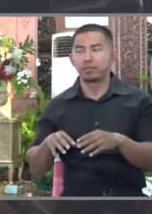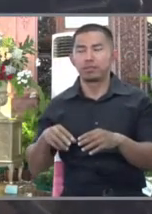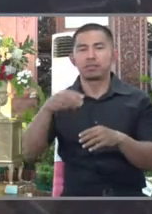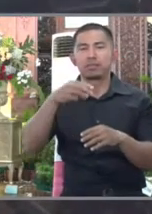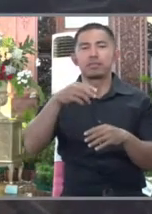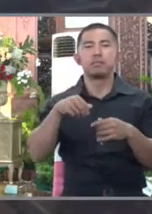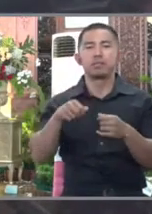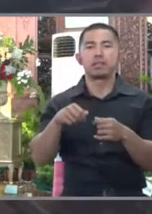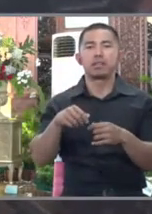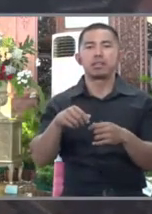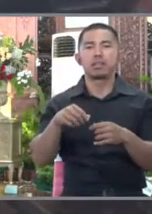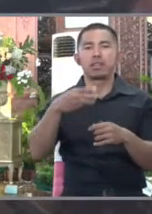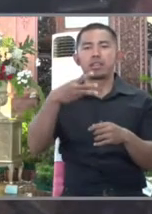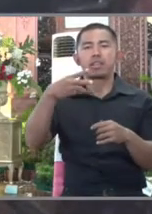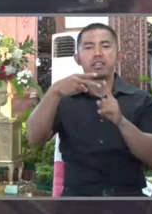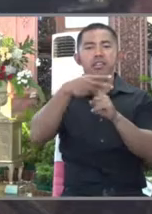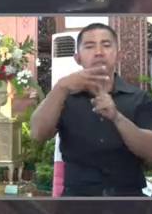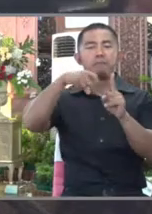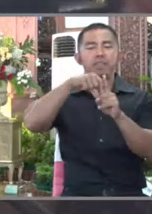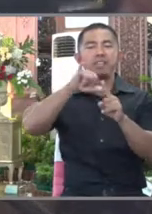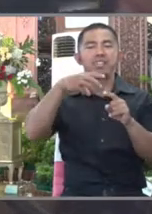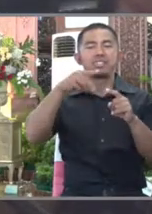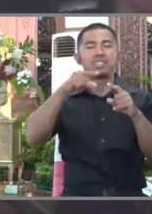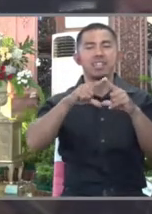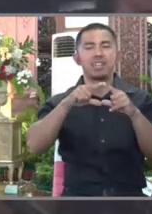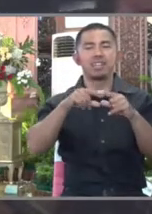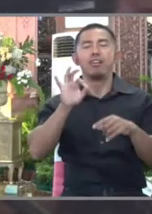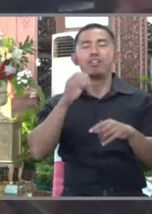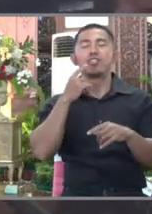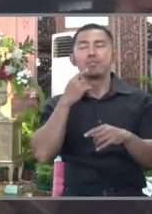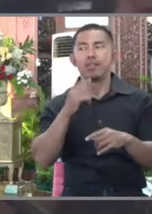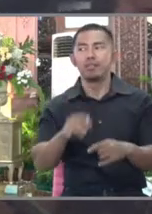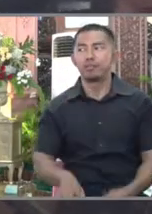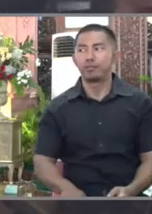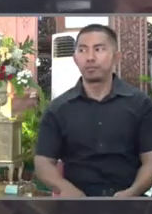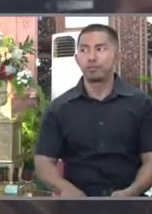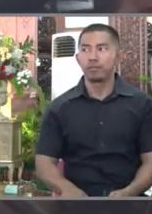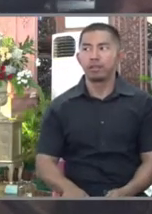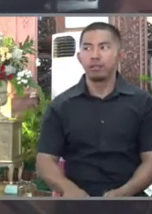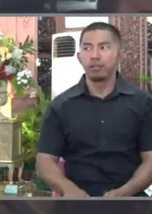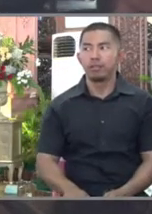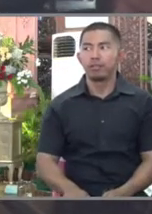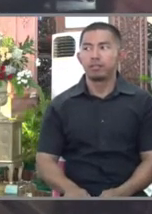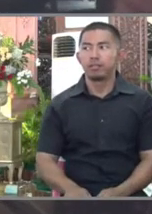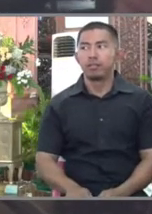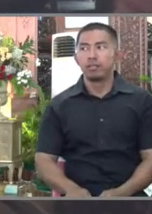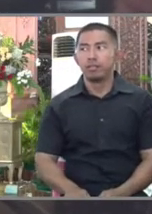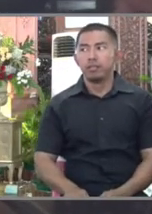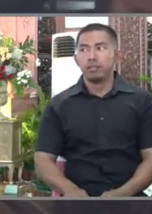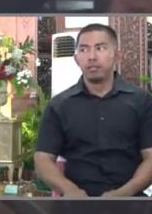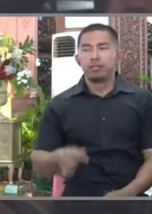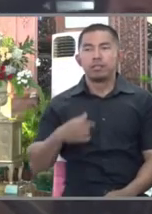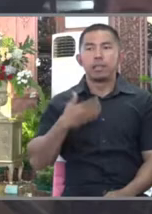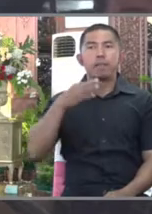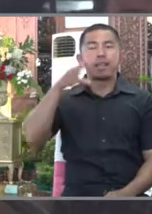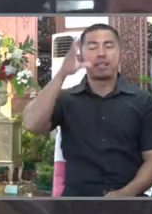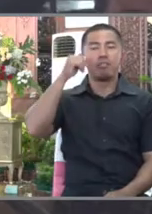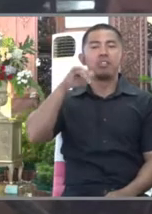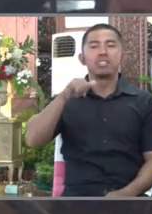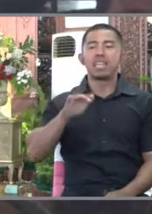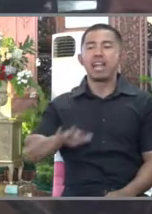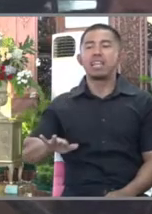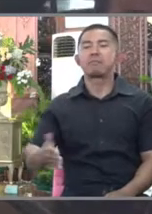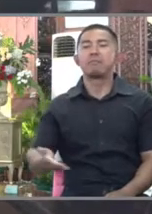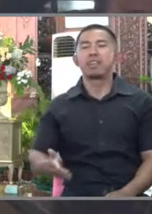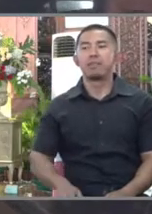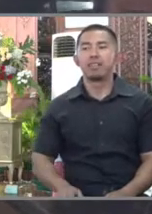tersebut, Pak. Oh, tapi nekat ijian. Piye coba? Ayo, piye? Aku pengen ngerti nek dari anak-anak kira-kira